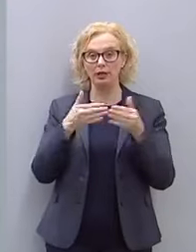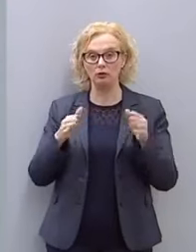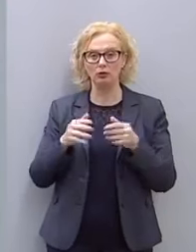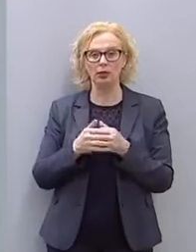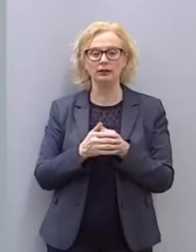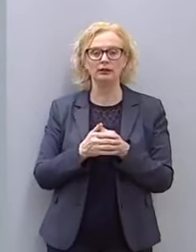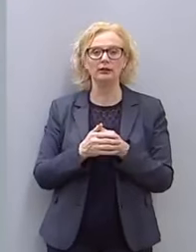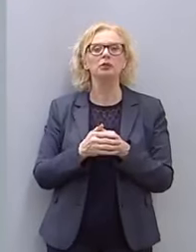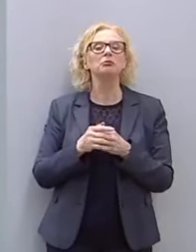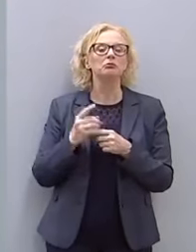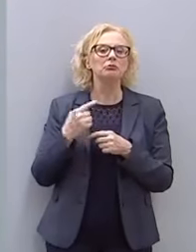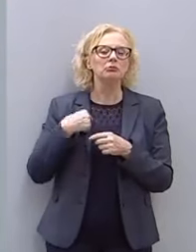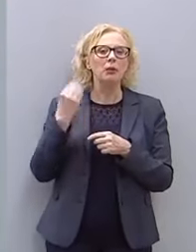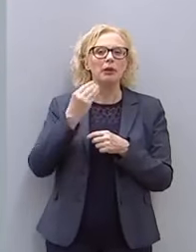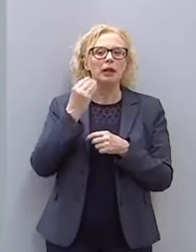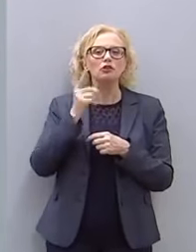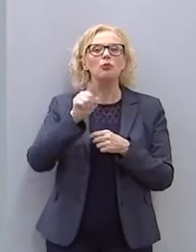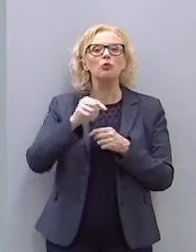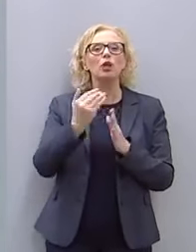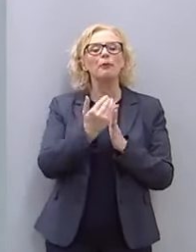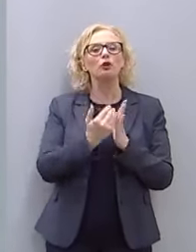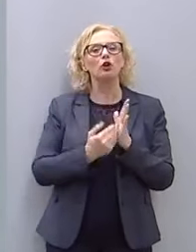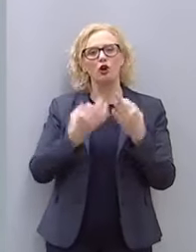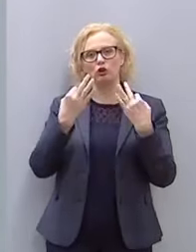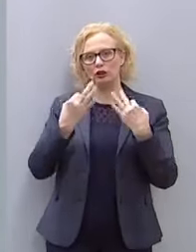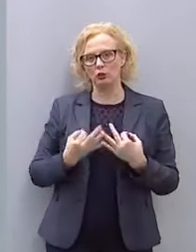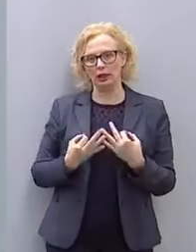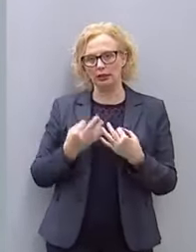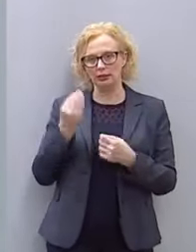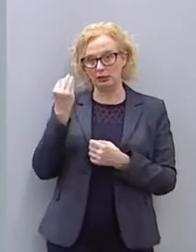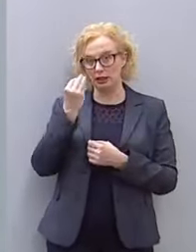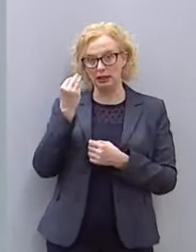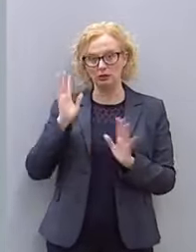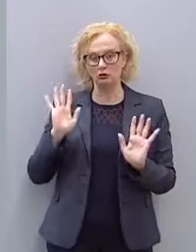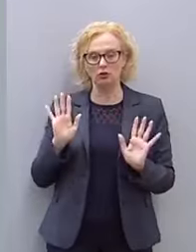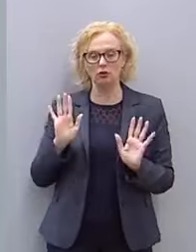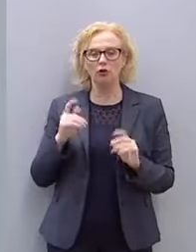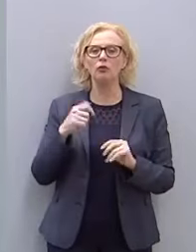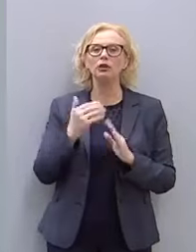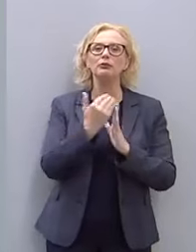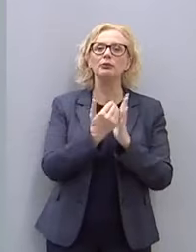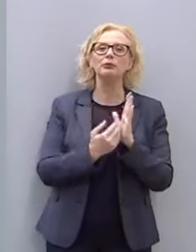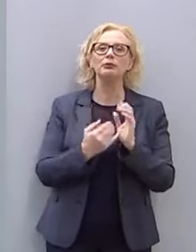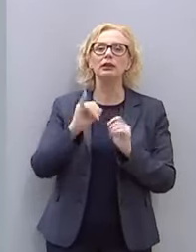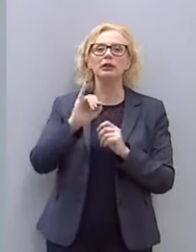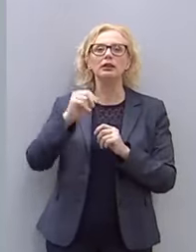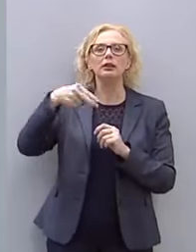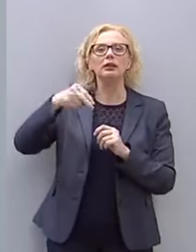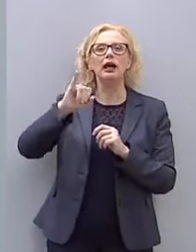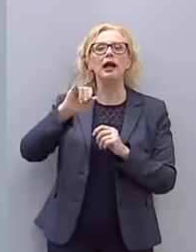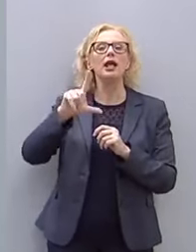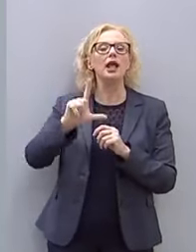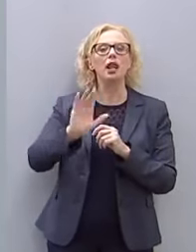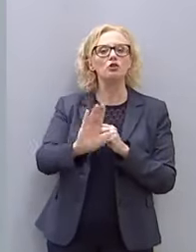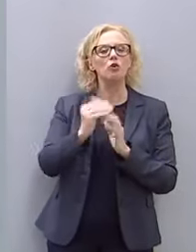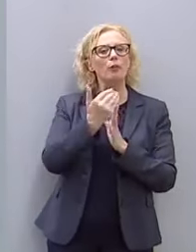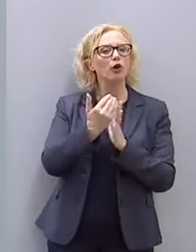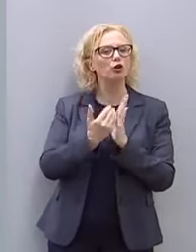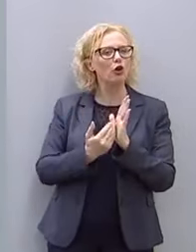si parlerà anche dei protocolli di sicurezza per chi come sapete il protocollo inail a nostro modo di vedere è